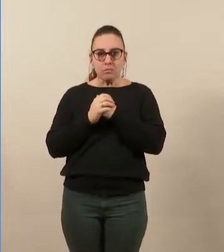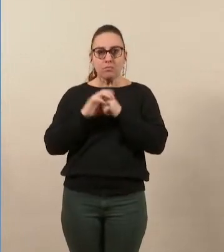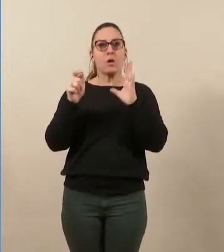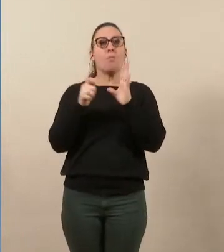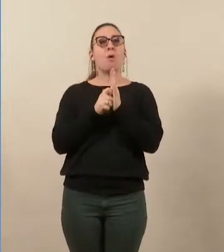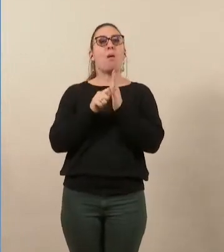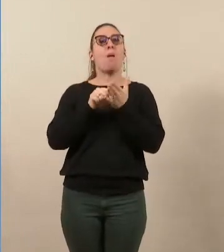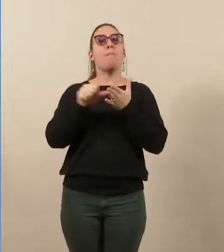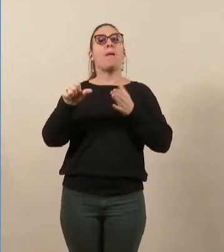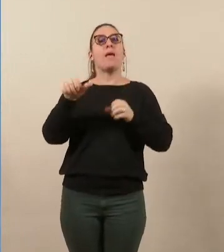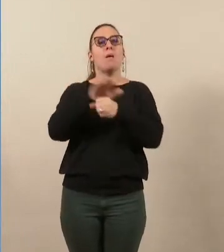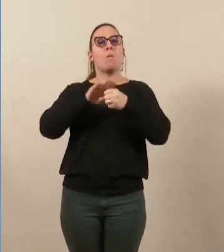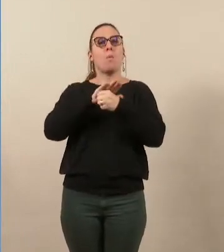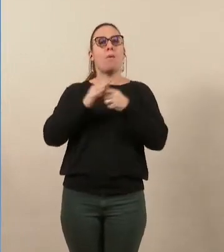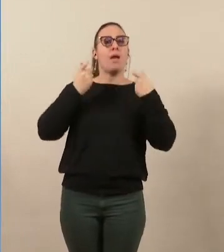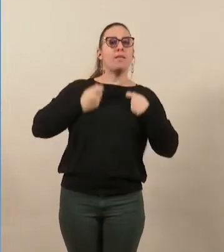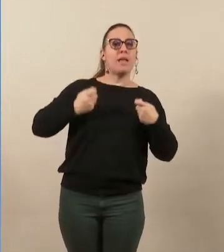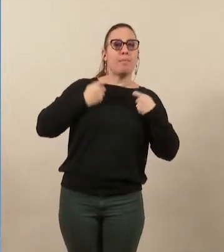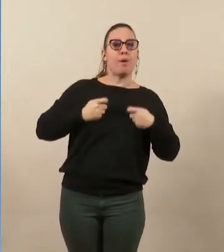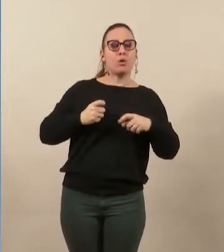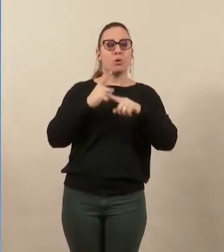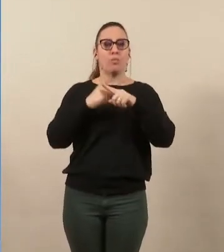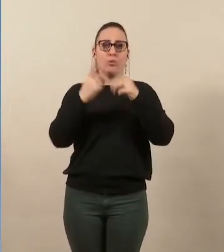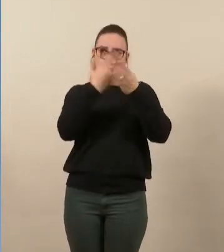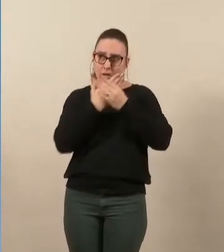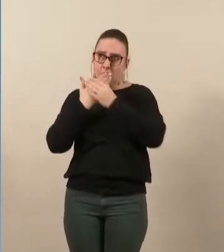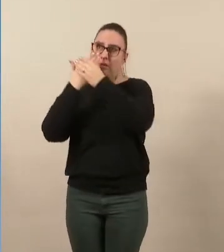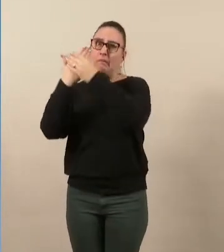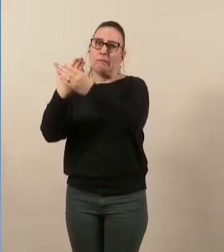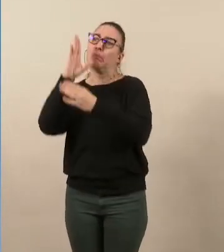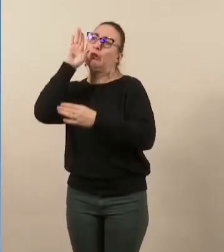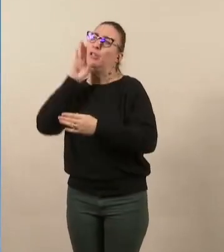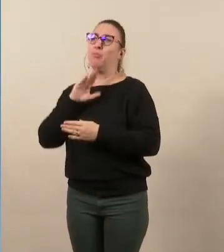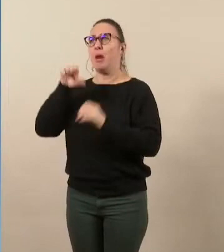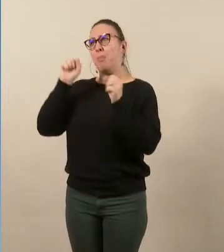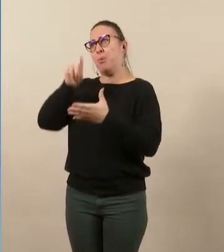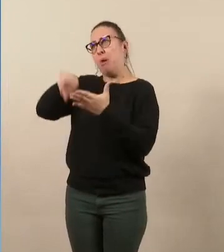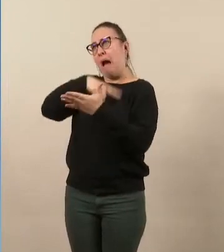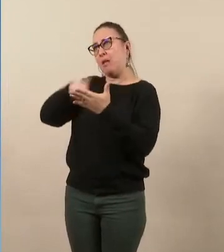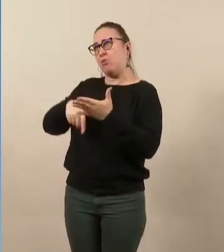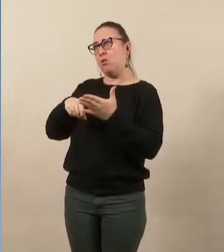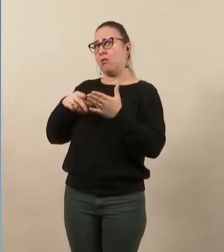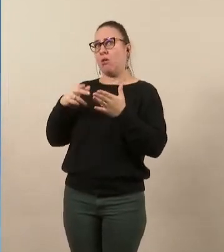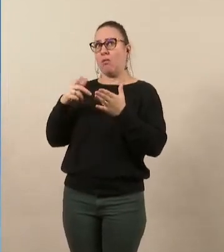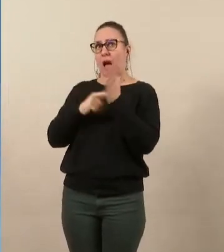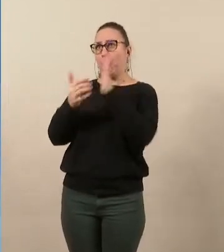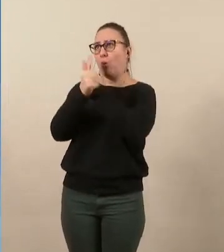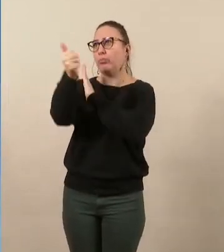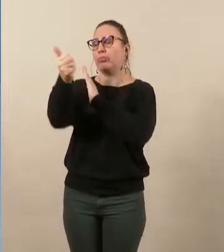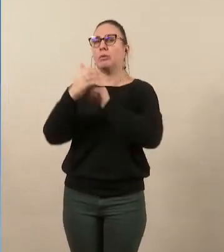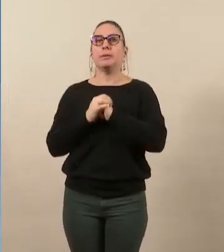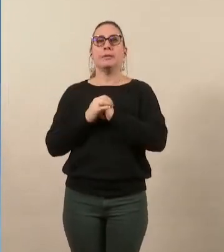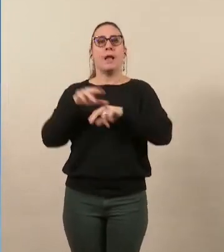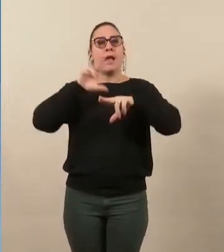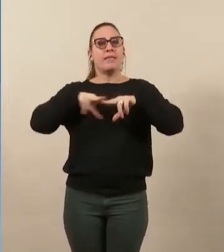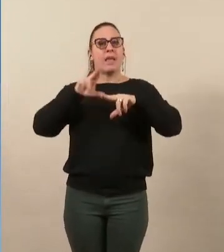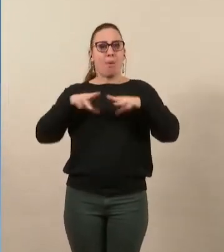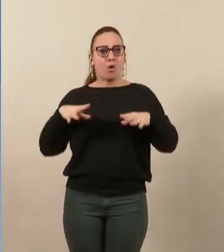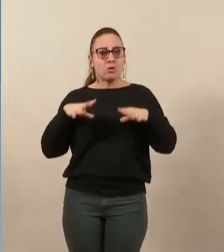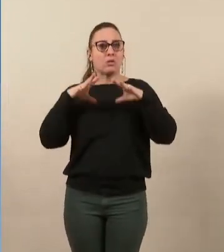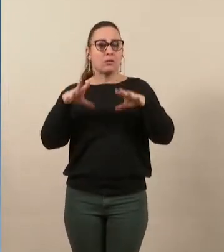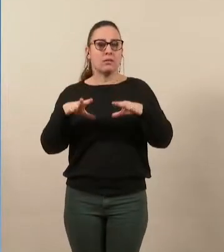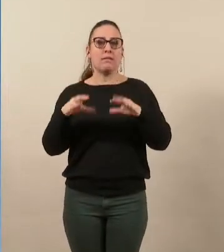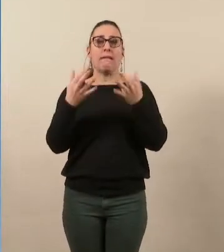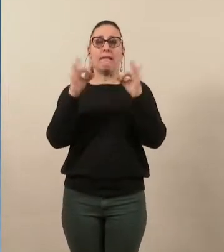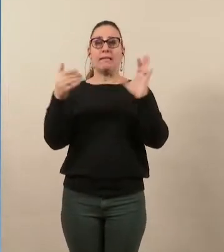du montant total des dépenses et du dépôt de la demande d'exonération. Les dépenses engagées pour les travaux devront être